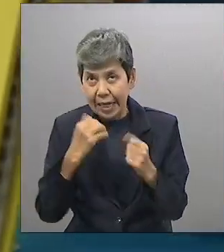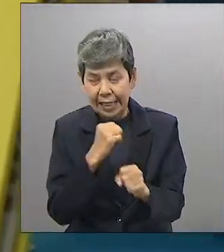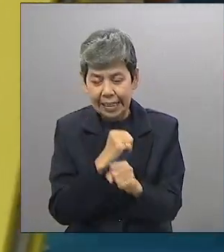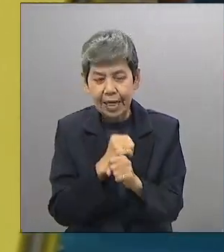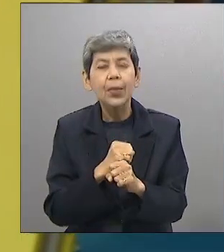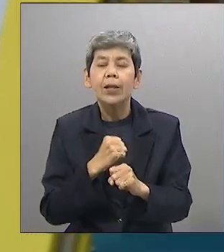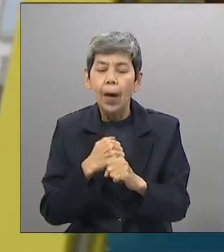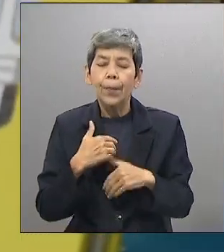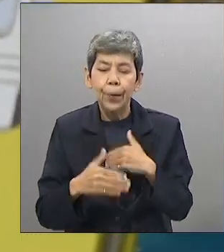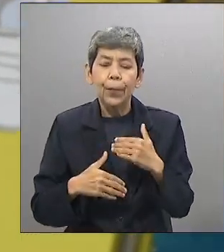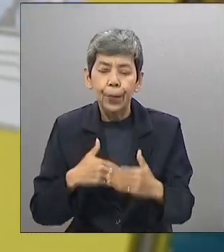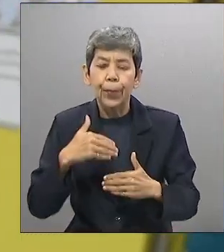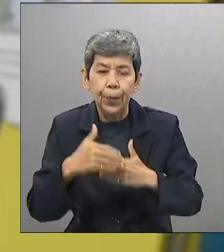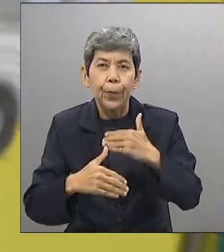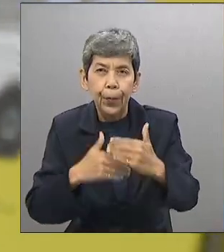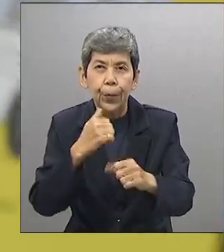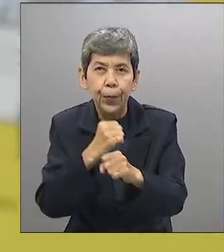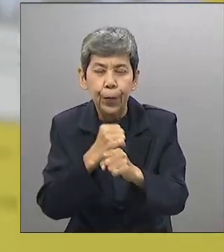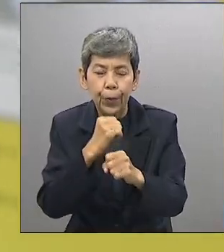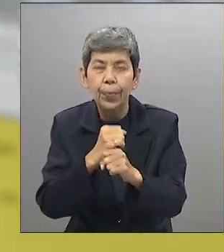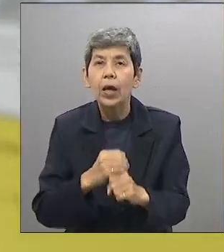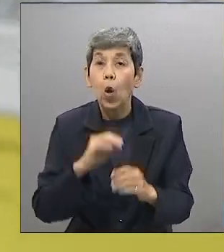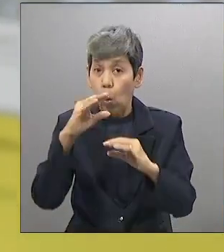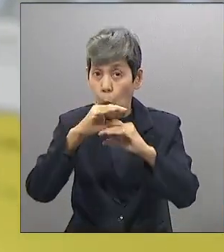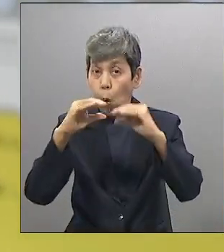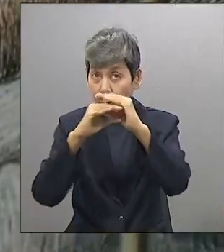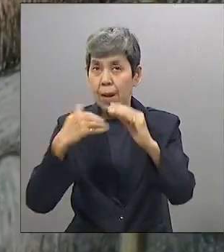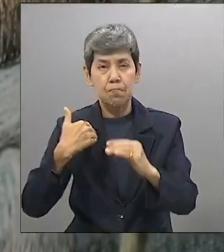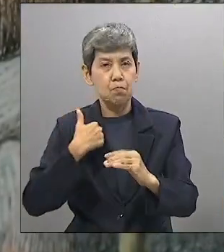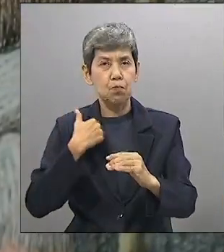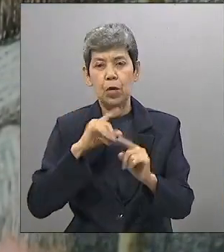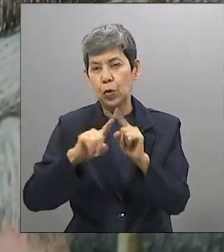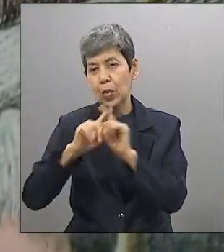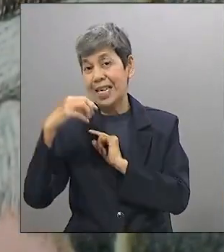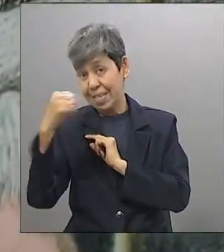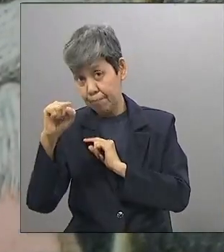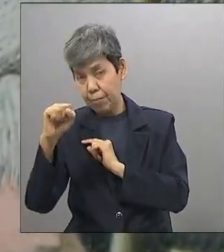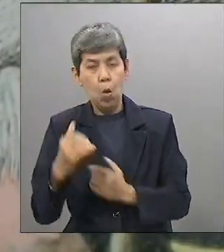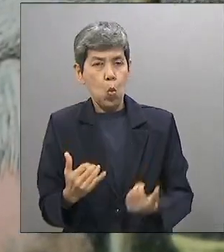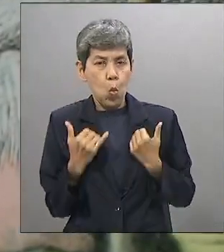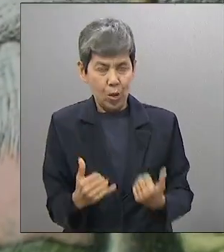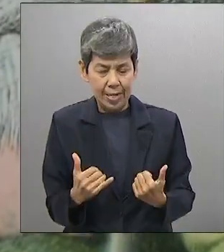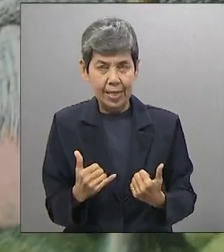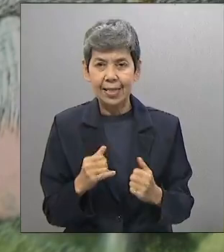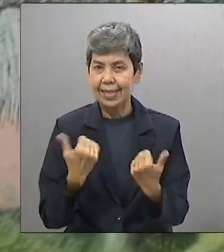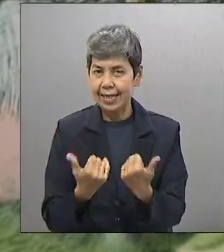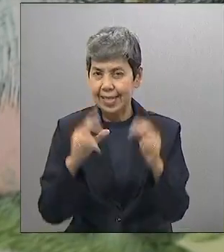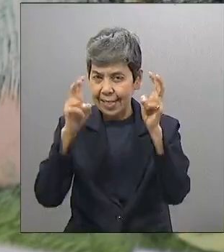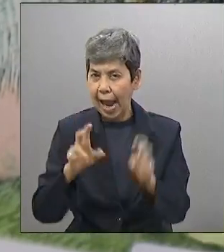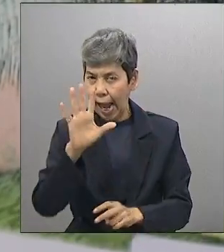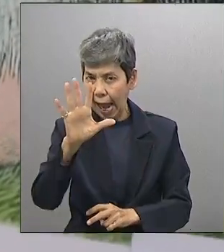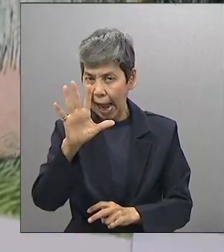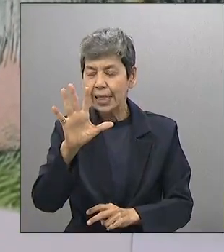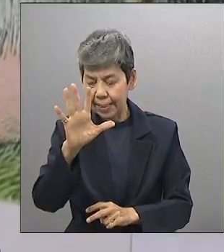ำเนินเรื่องมาจนถึงกลางโงการล่ะัวาโครงกของเราสทั้หมด 10 เรื่องนวันนี้akuกั